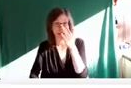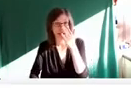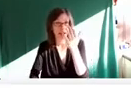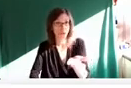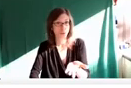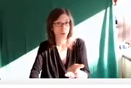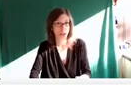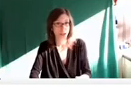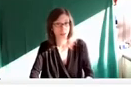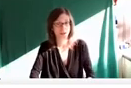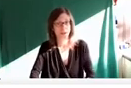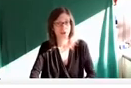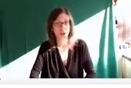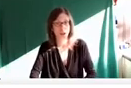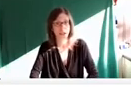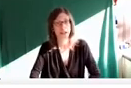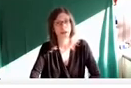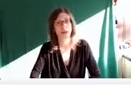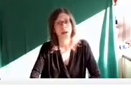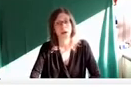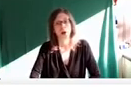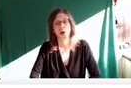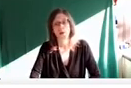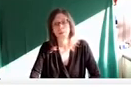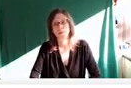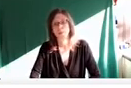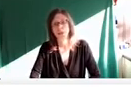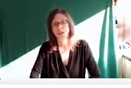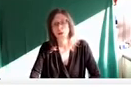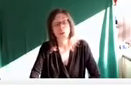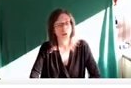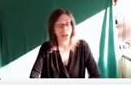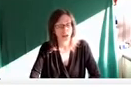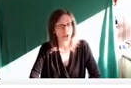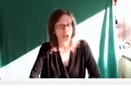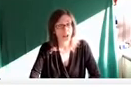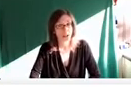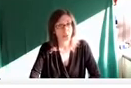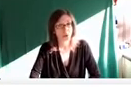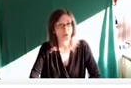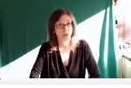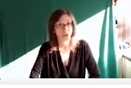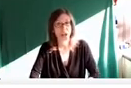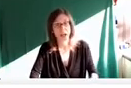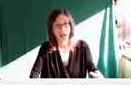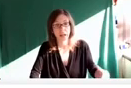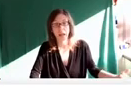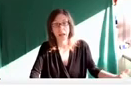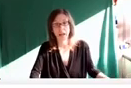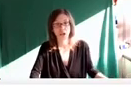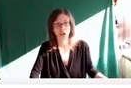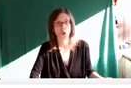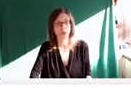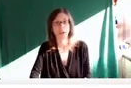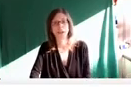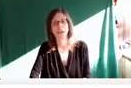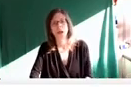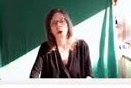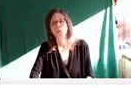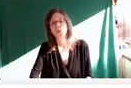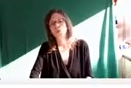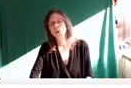fait, ça fait des années qu'on nous dit que la politique va sortir des 3 grands organismes subventionnaires, CRSH et